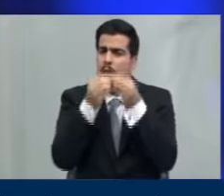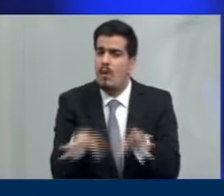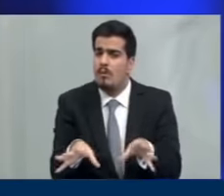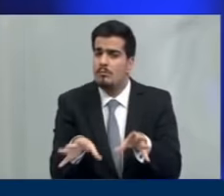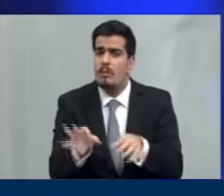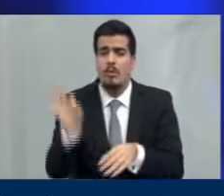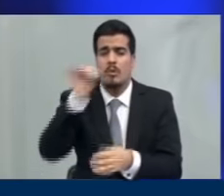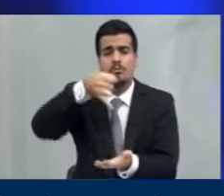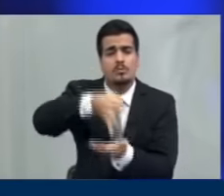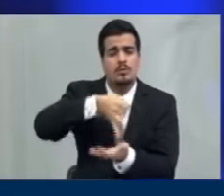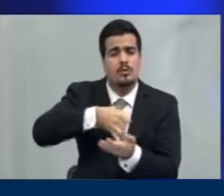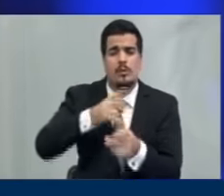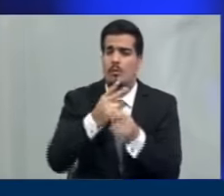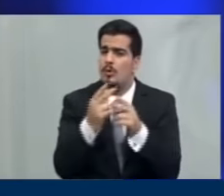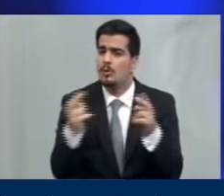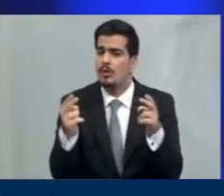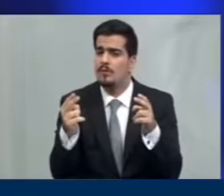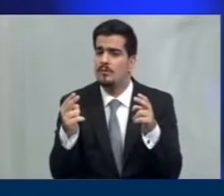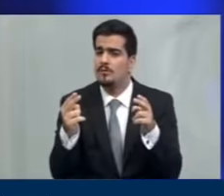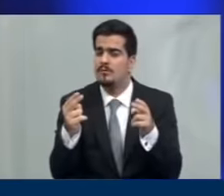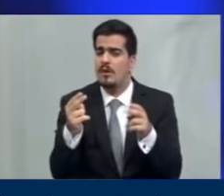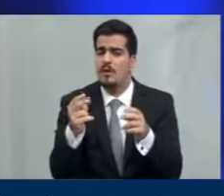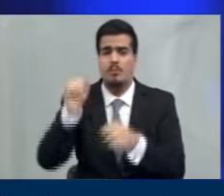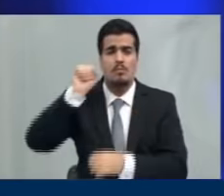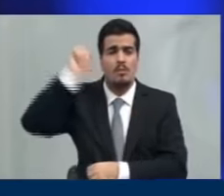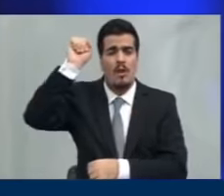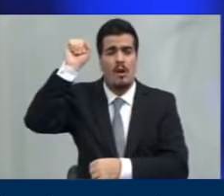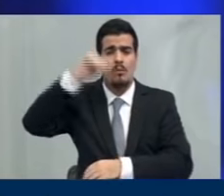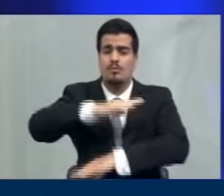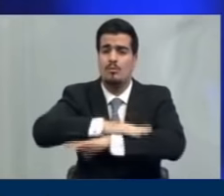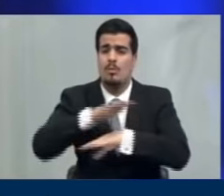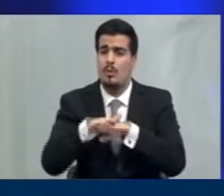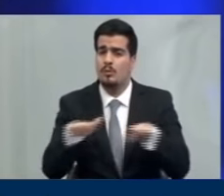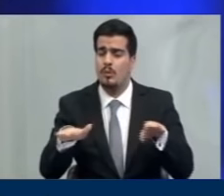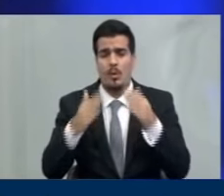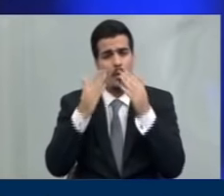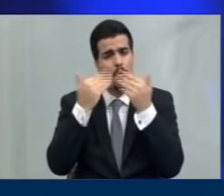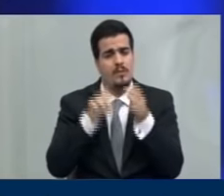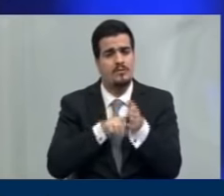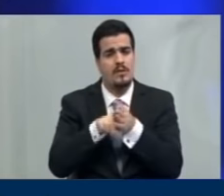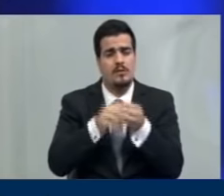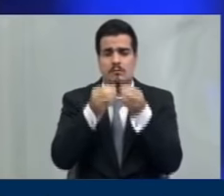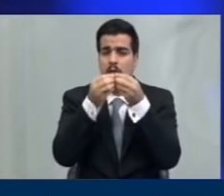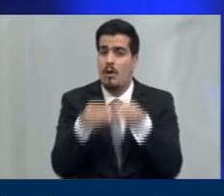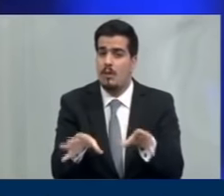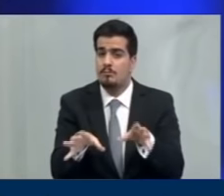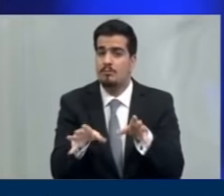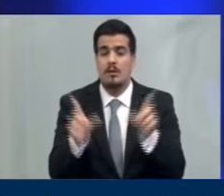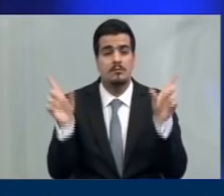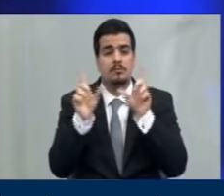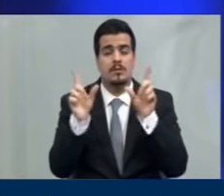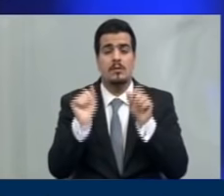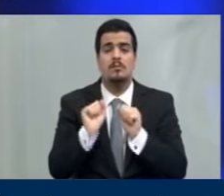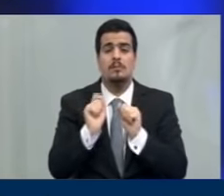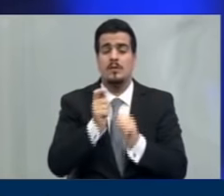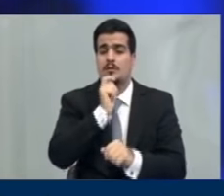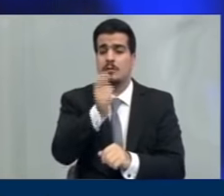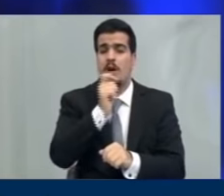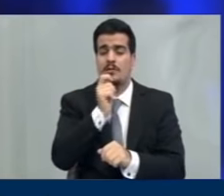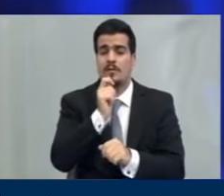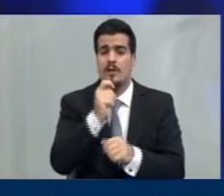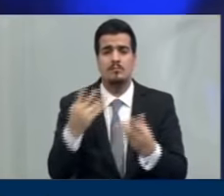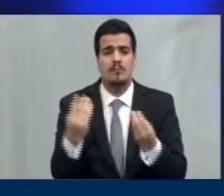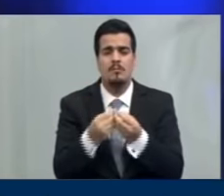السليمانية ومدن أخرى وحرفها عن مسارها. وقال بارزان خلال مؤتمر صحفي عقده أمس إن